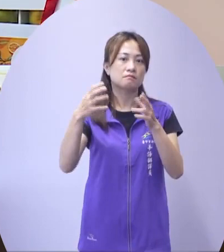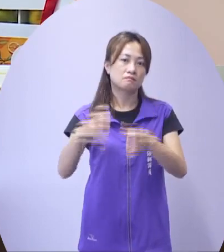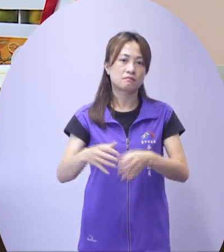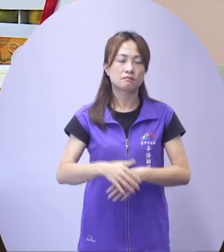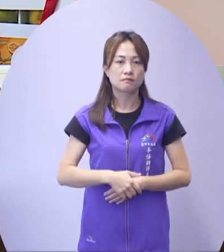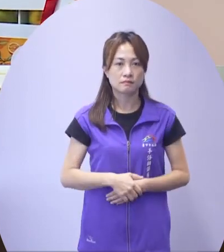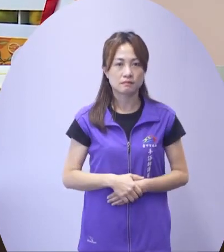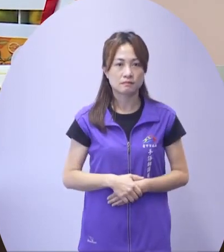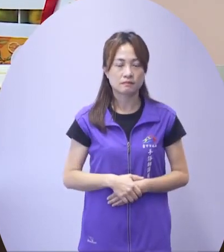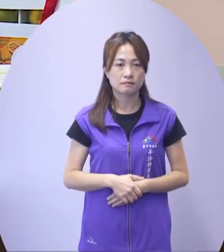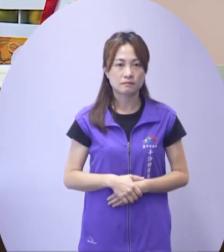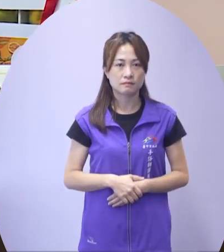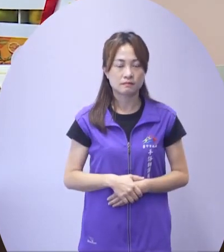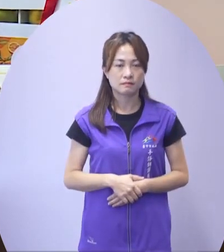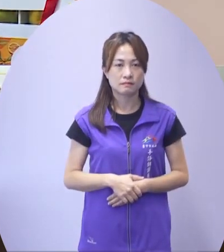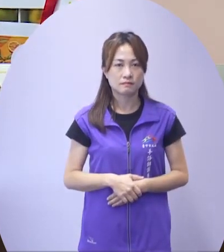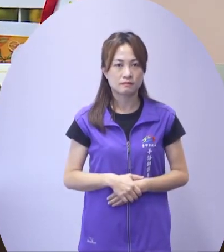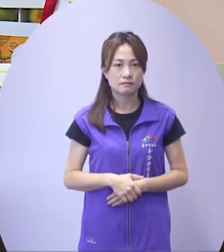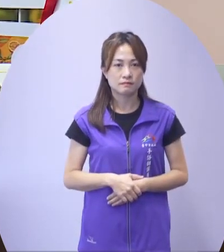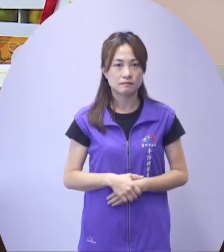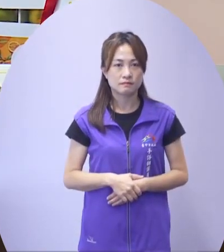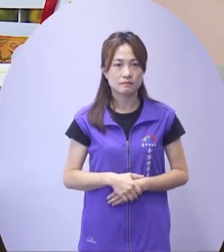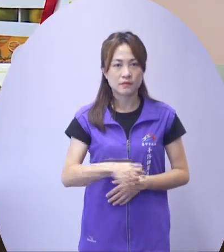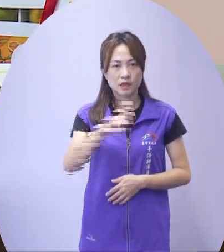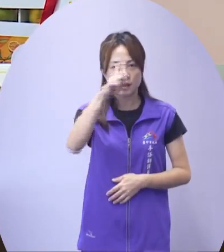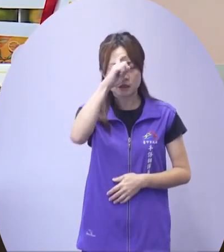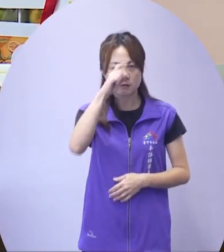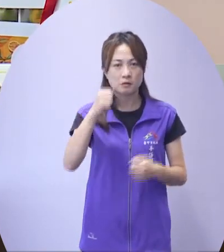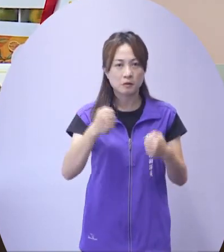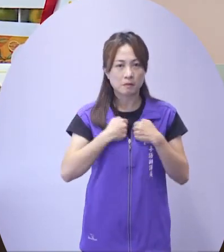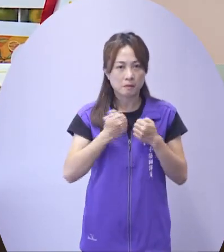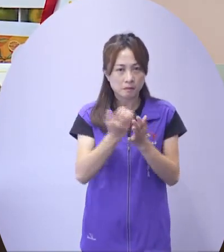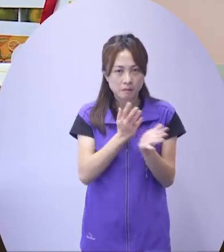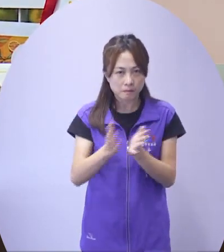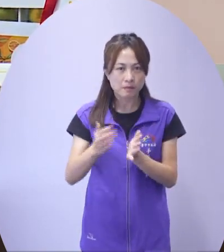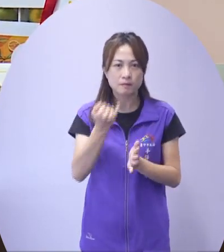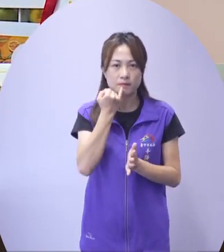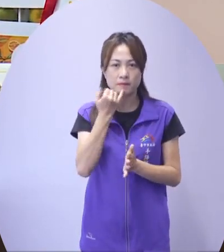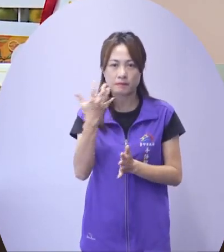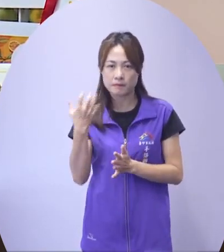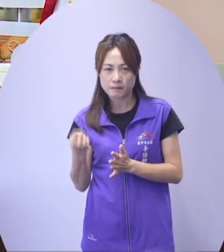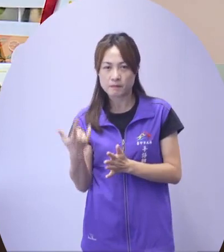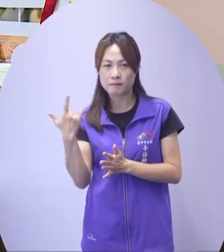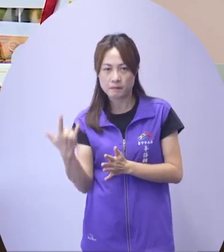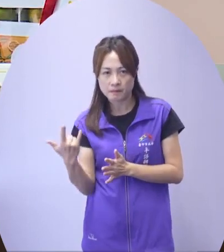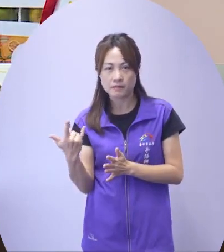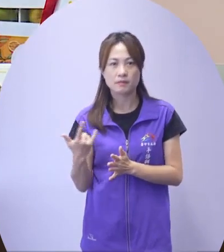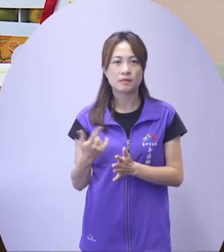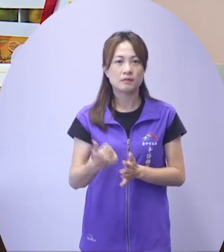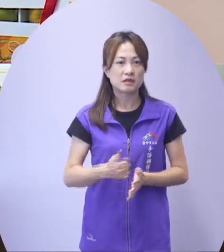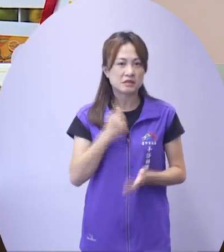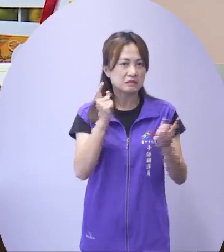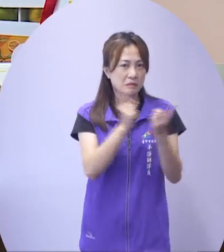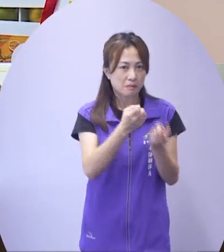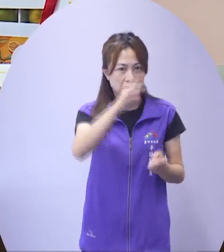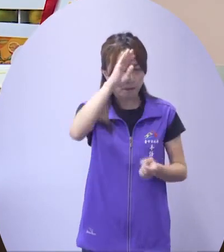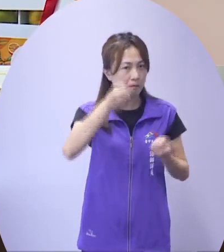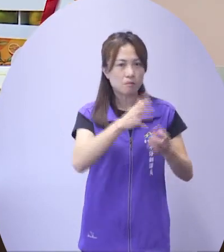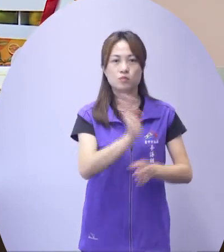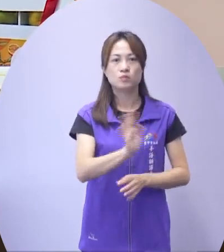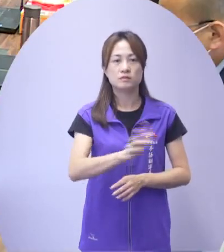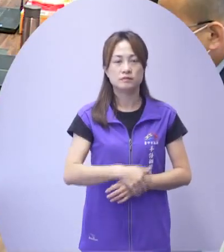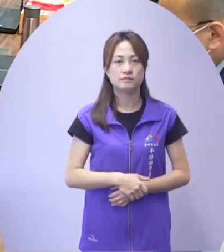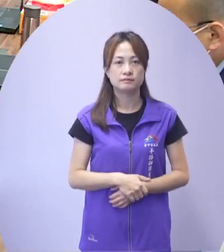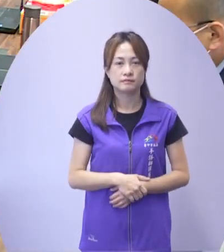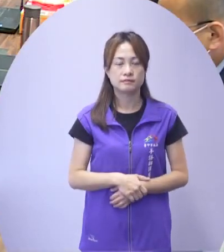说这个备而不用哈，备而不用这样子，那所以对于新冠肺炎疫情也不能掉以轻心，是以上是这个